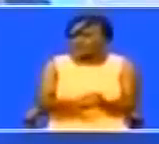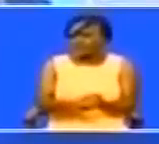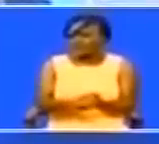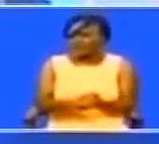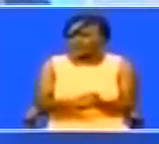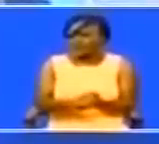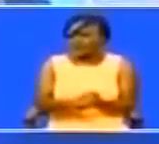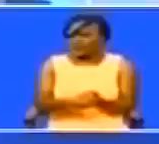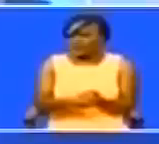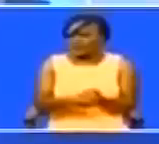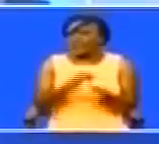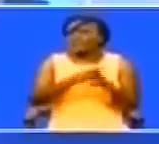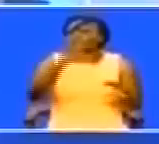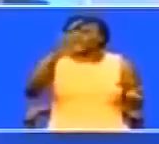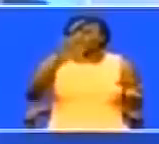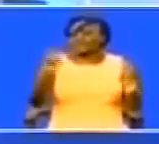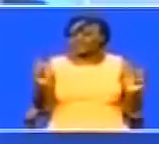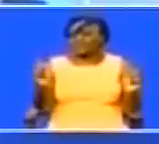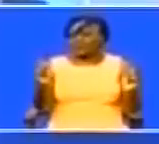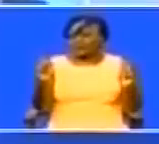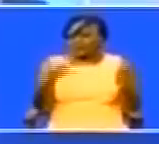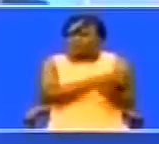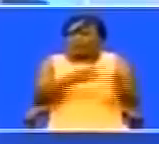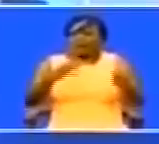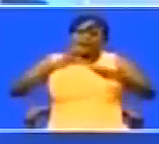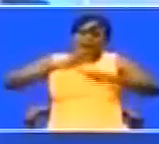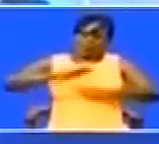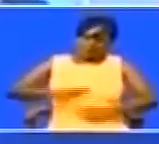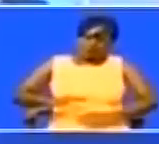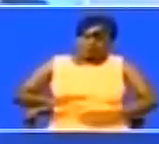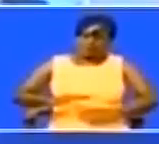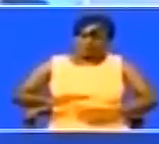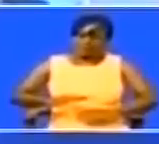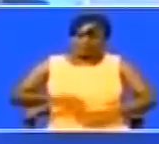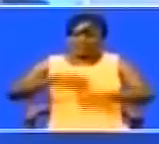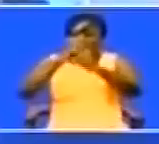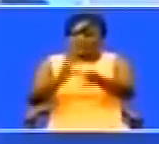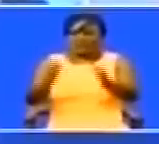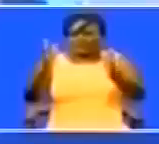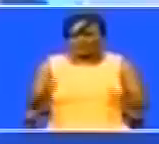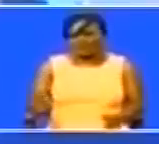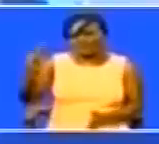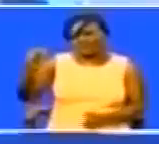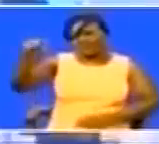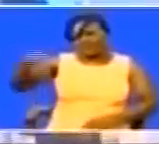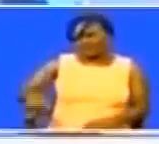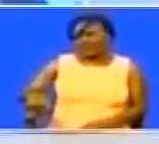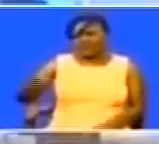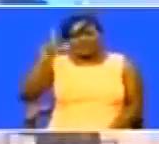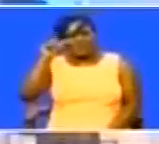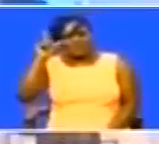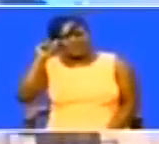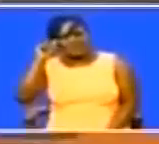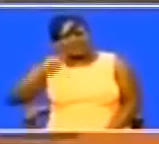nguvu za upigaji ramli, ni nafuu kwao. John Juma, KTN Leo,